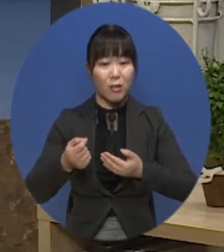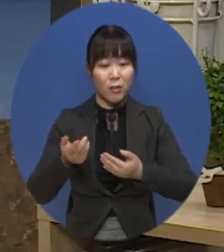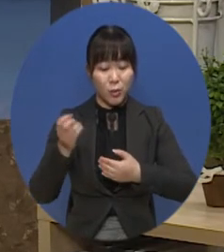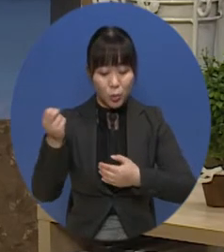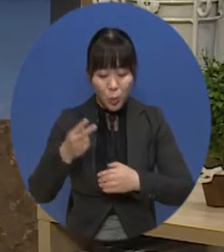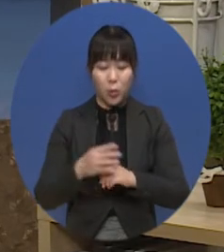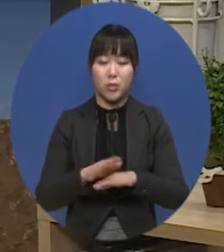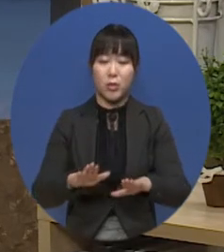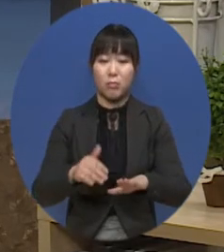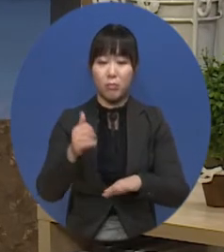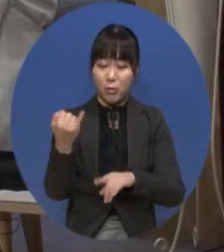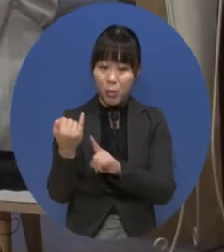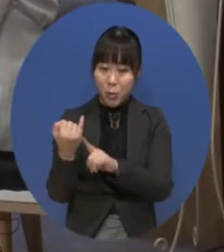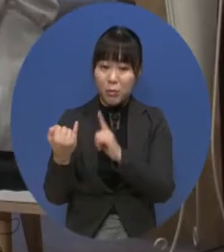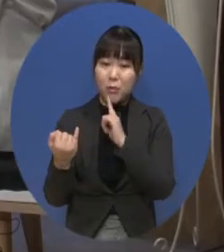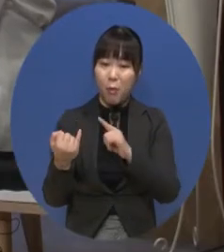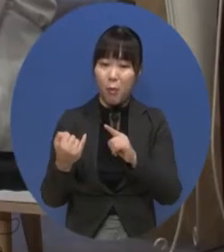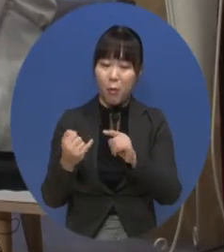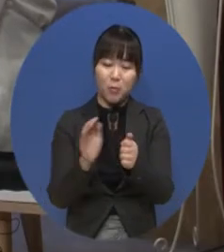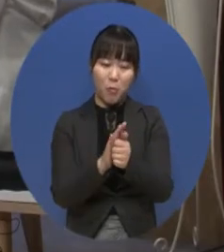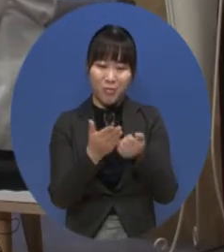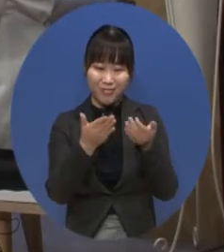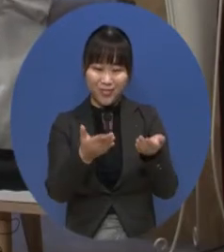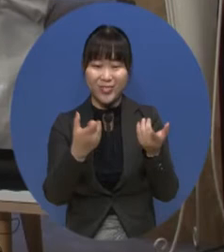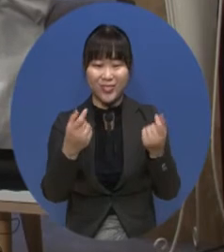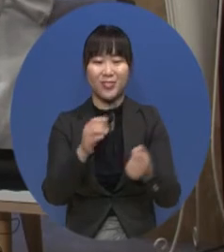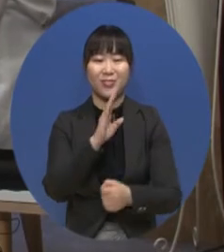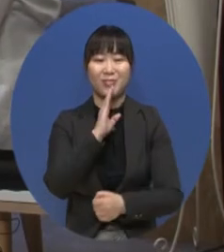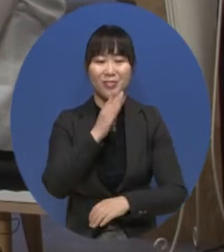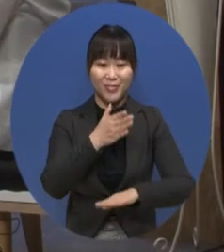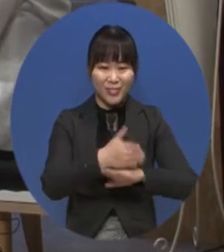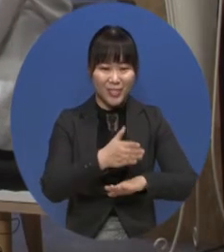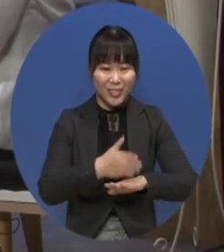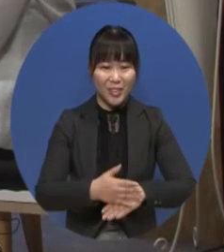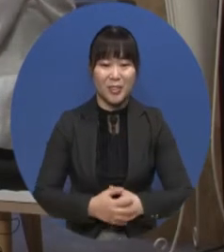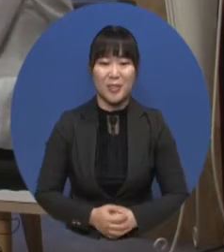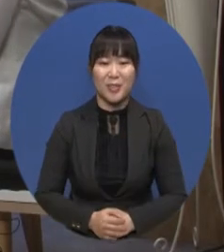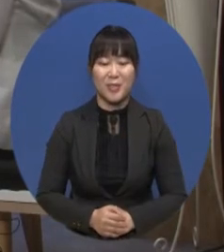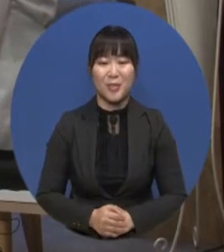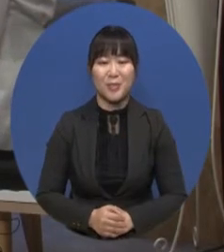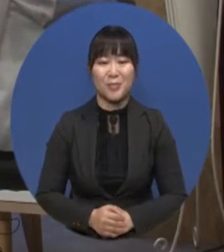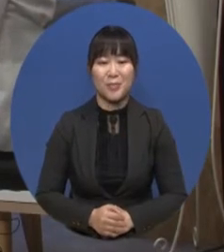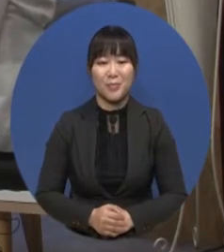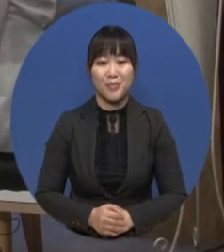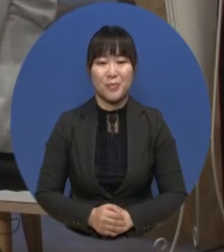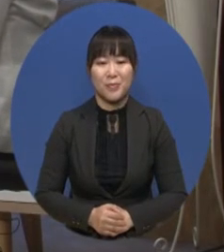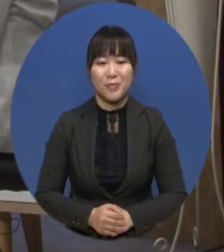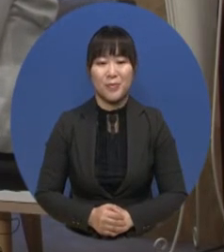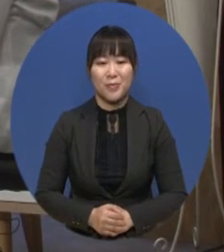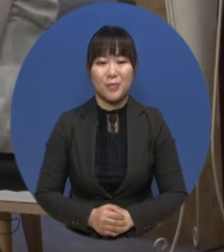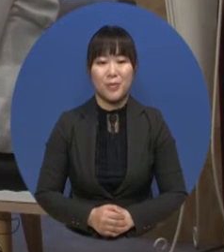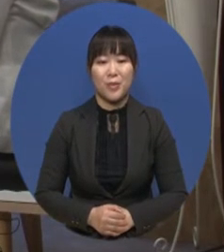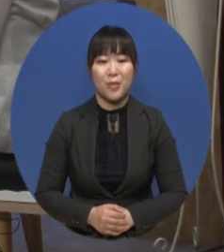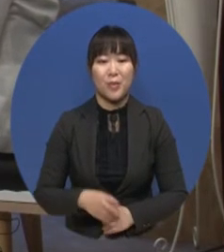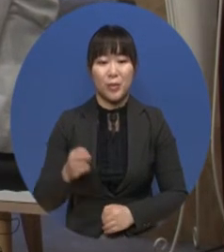또 대표님께서도 일조를 해주신 것 했습니다. 같습니다. 네, 감사합니다. 네. 그리고 또 이 소상소통에서는